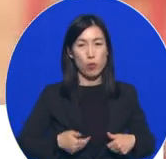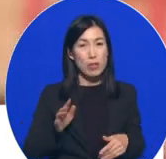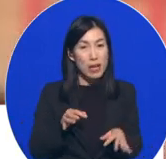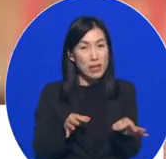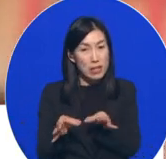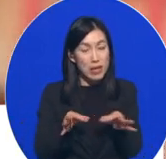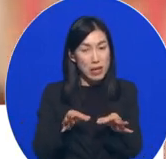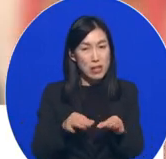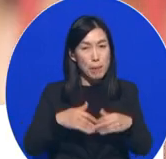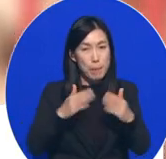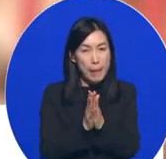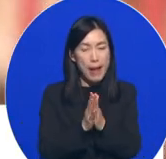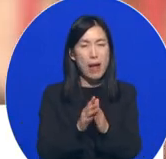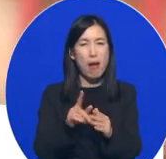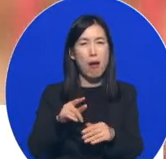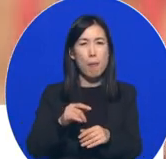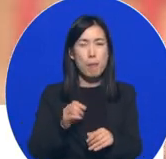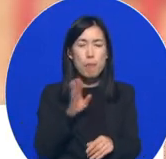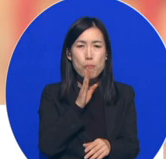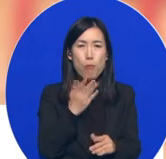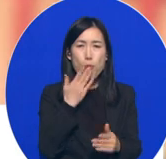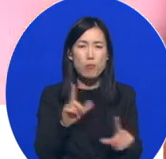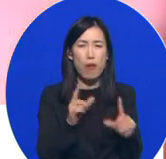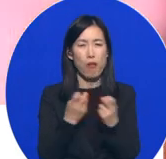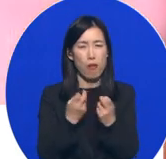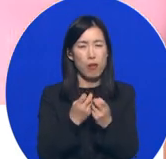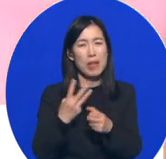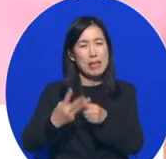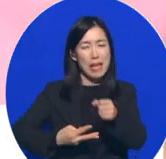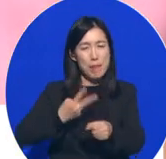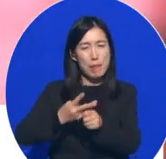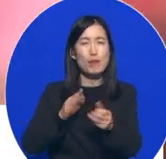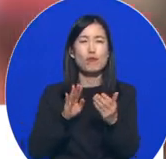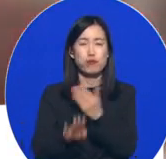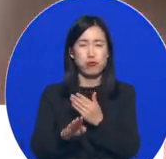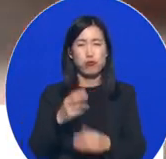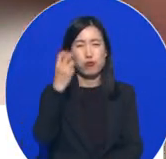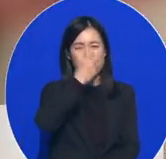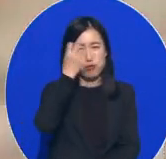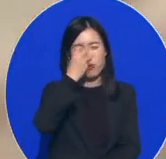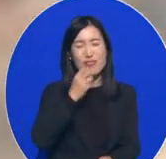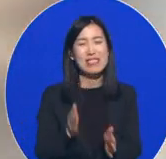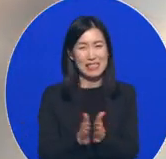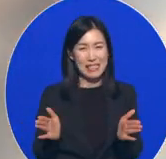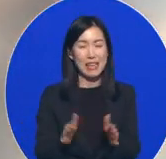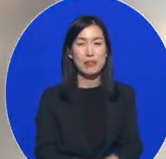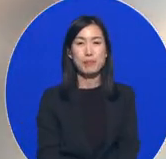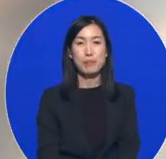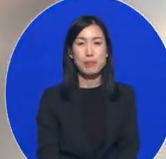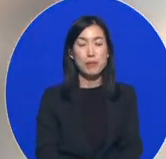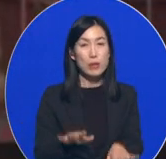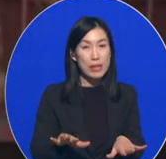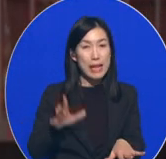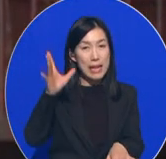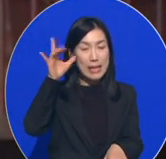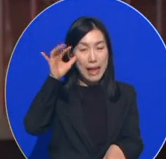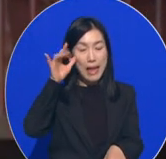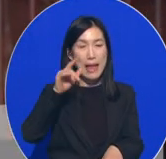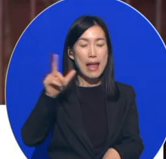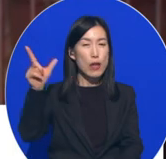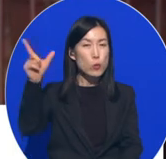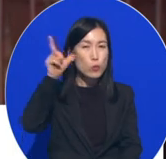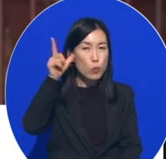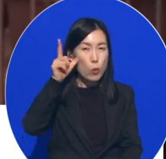3년의 유해 기간을 두고 2년부터 단속에 들어가겠다고 당정은 밝혔습니다 또 개를 축산법상